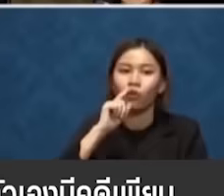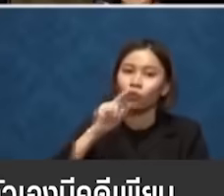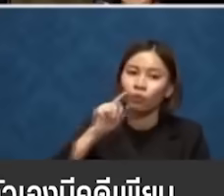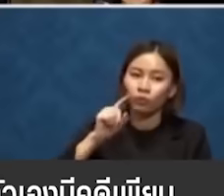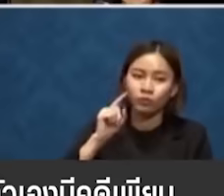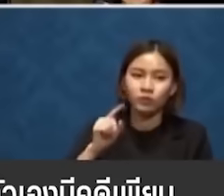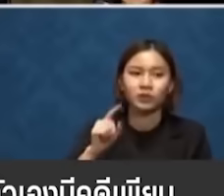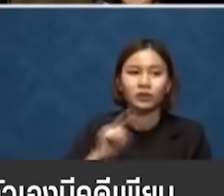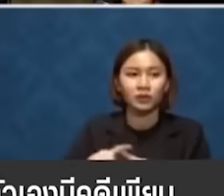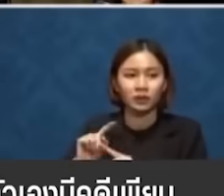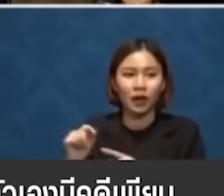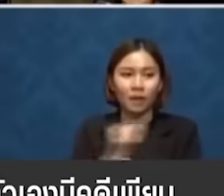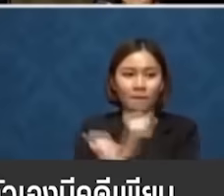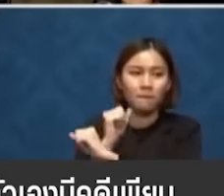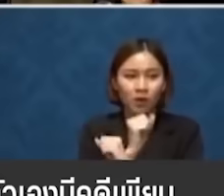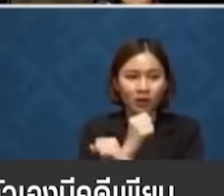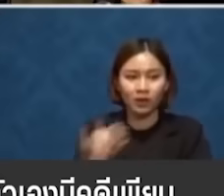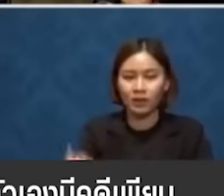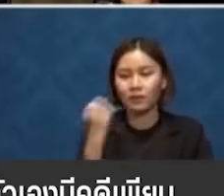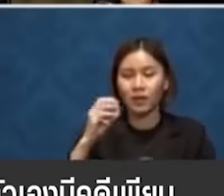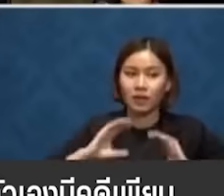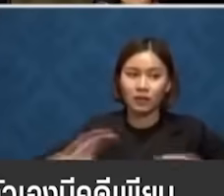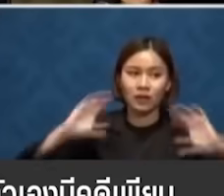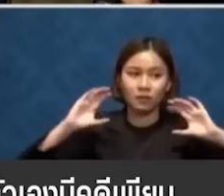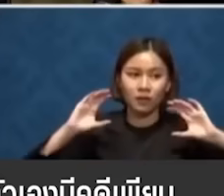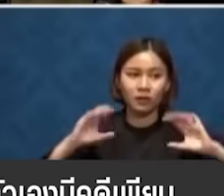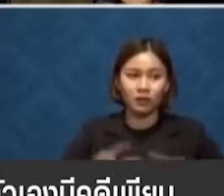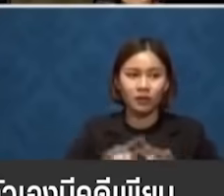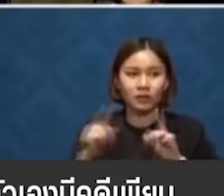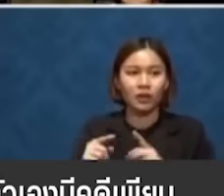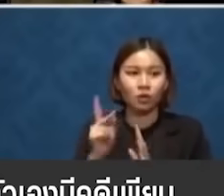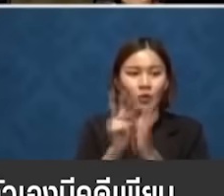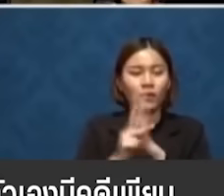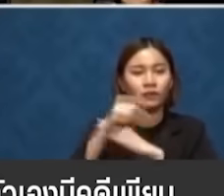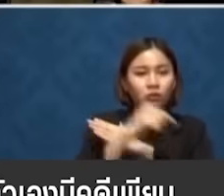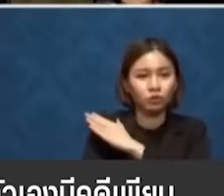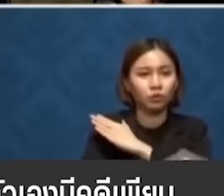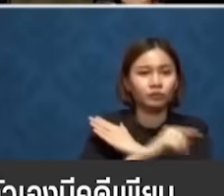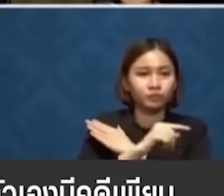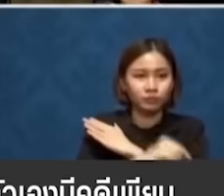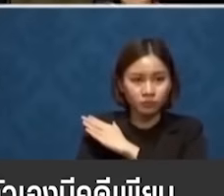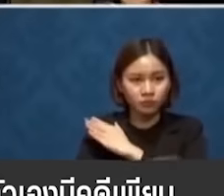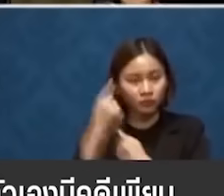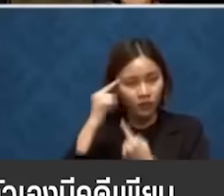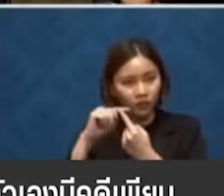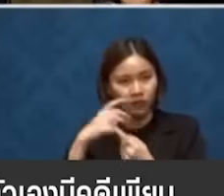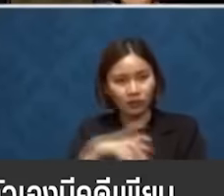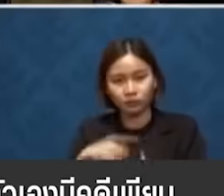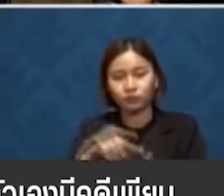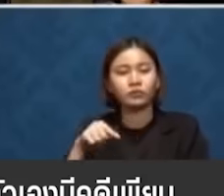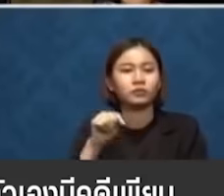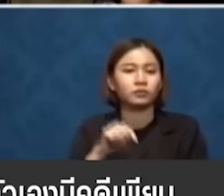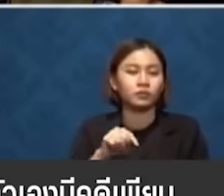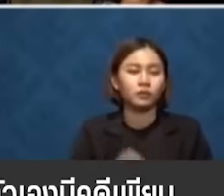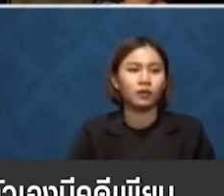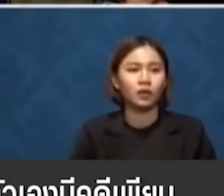รื้อลวดหีบเพลงและแผงกั้นเหล็กบริเวณแยกอุรุพงศ์ถนนเพชรบุรีตัดใหม่คดีนี้ศาลจำคุกโตโต้กับพวก19